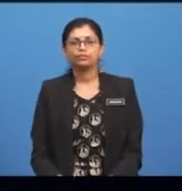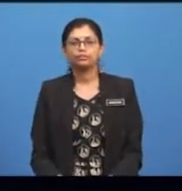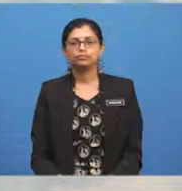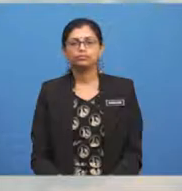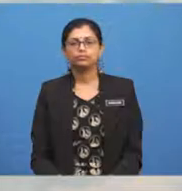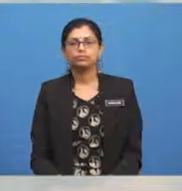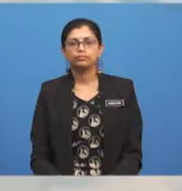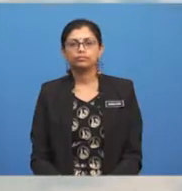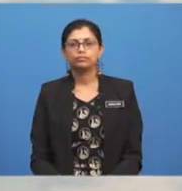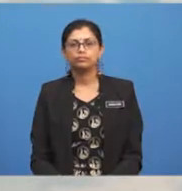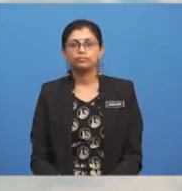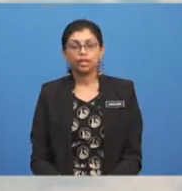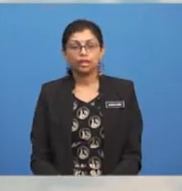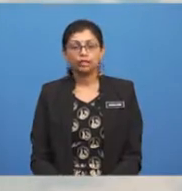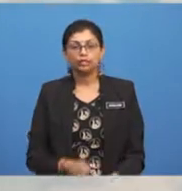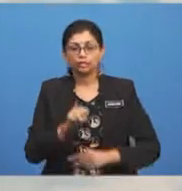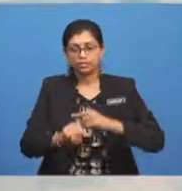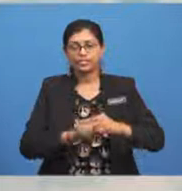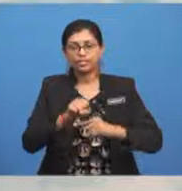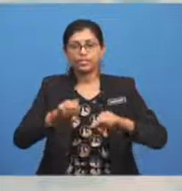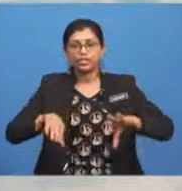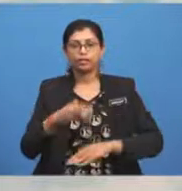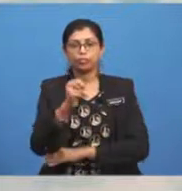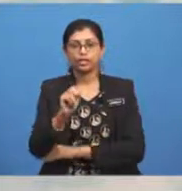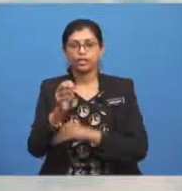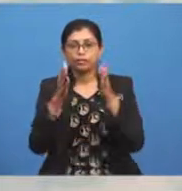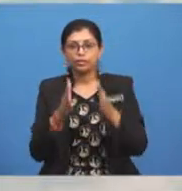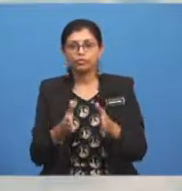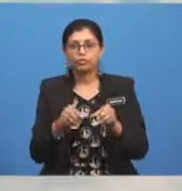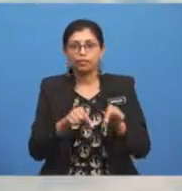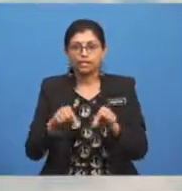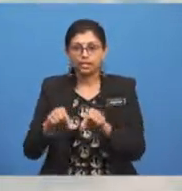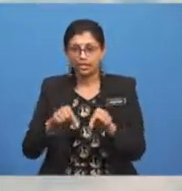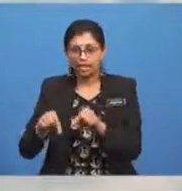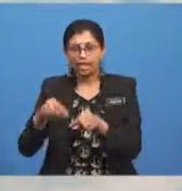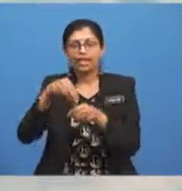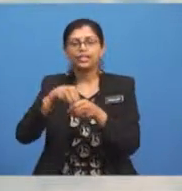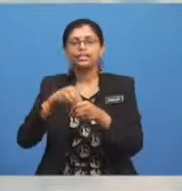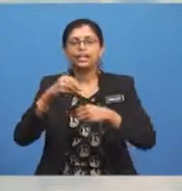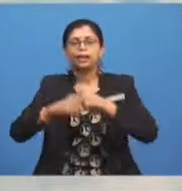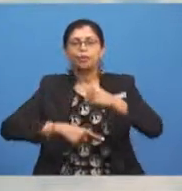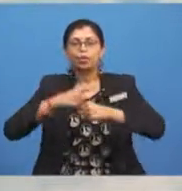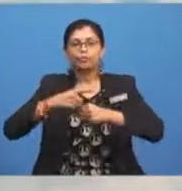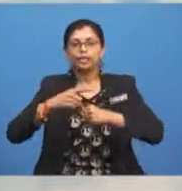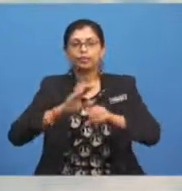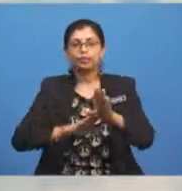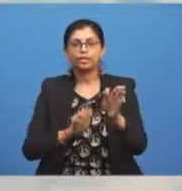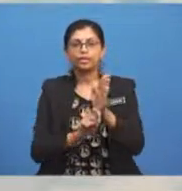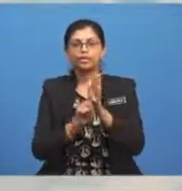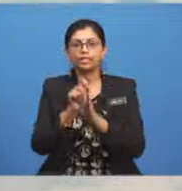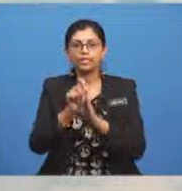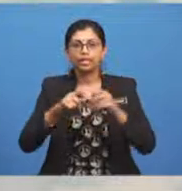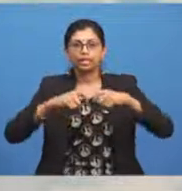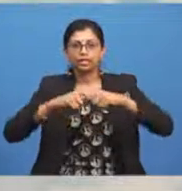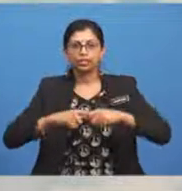kedua, satelit buatan manusia ini bergerak dalam orbit pada ketinggian yang tertentu dengan